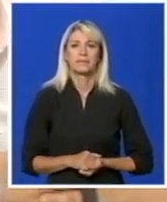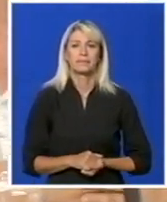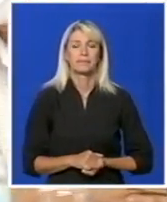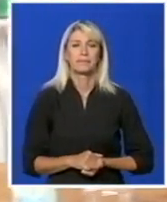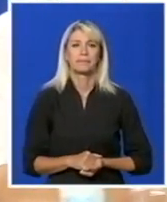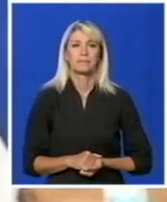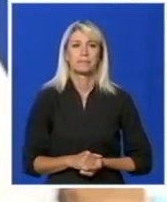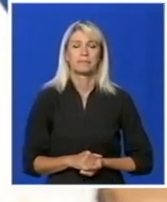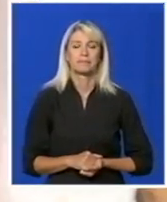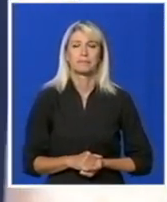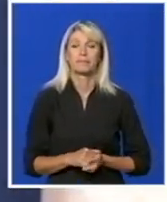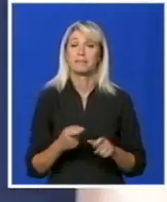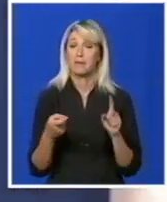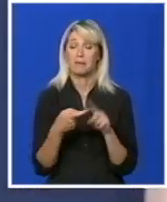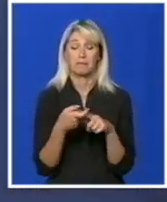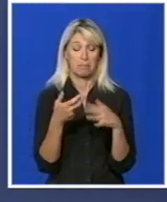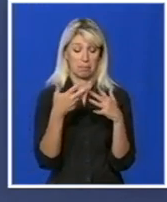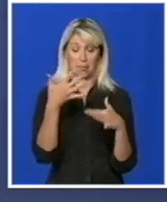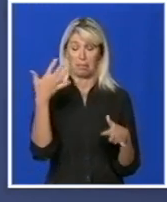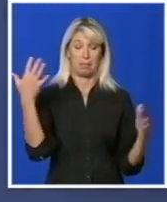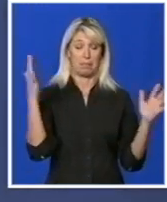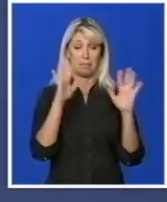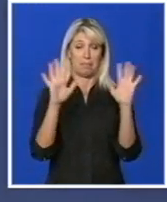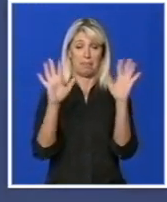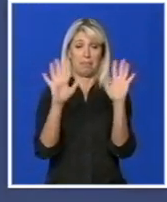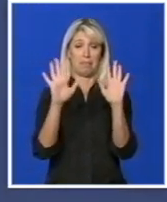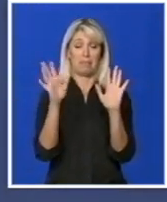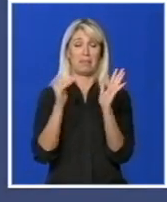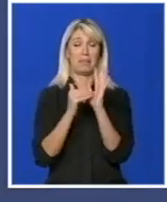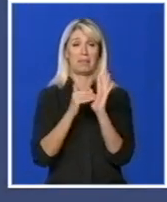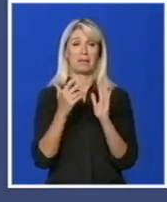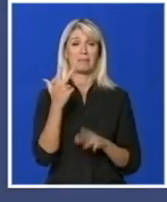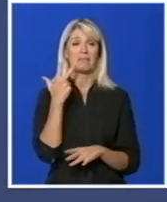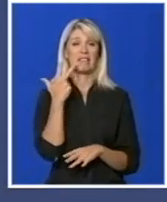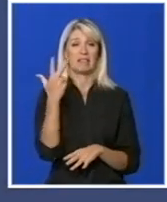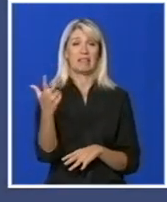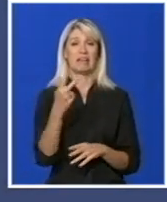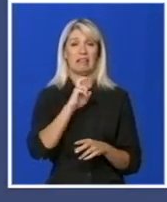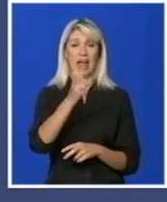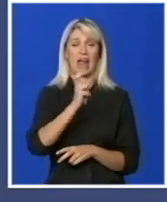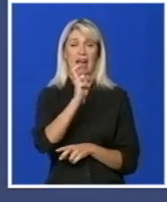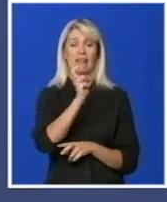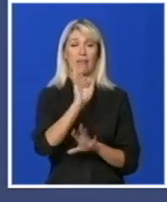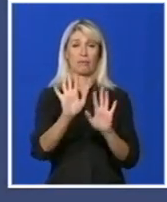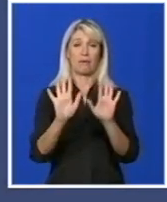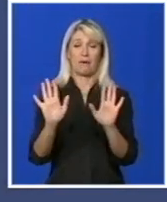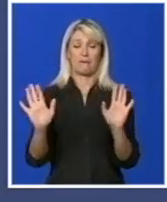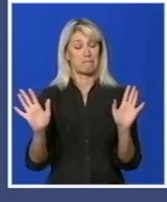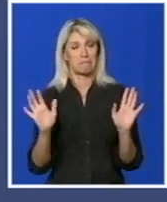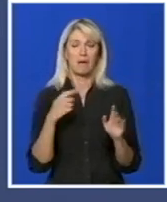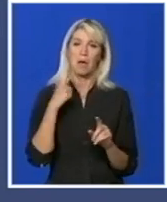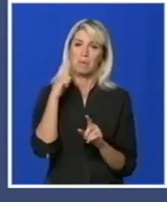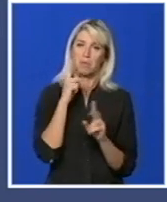Pa, za ovo što ste postavili, Boga me, trebalo bi nam jedno tri krizna štaba da odgovorimo. Evo, probaću da